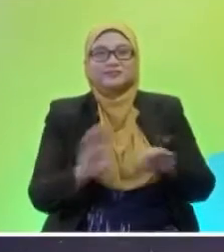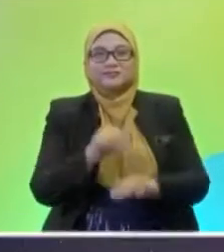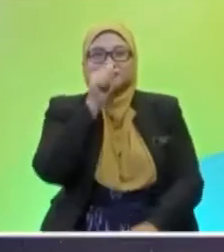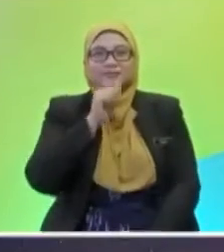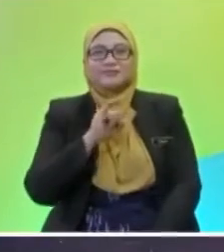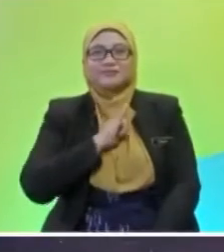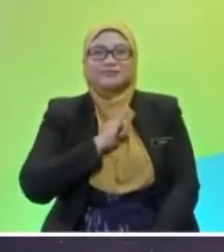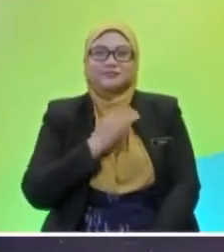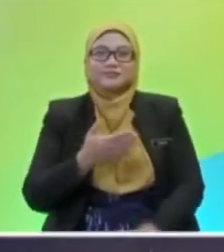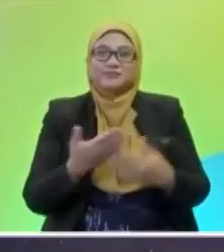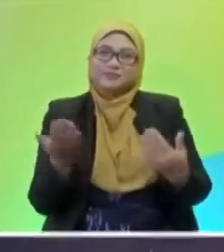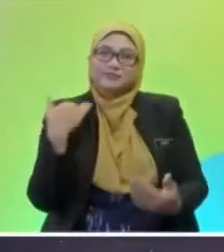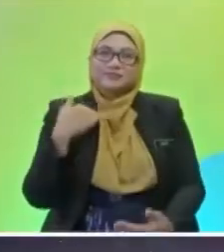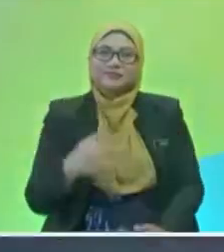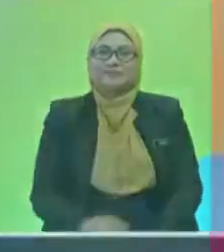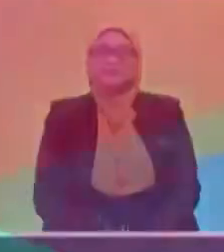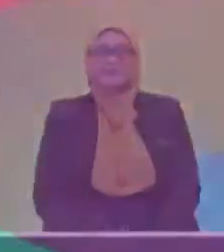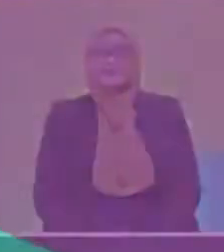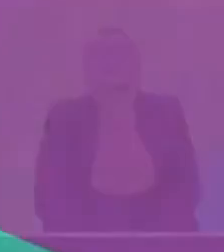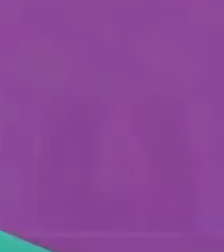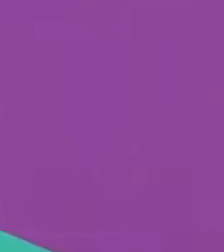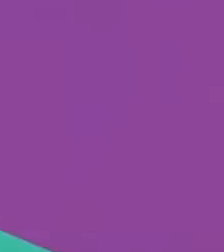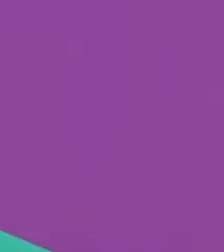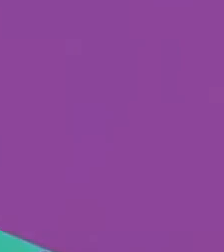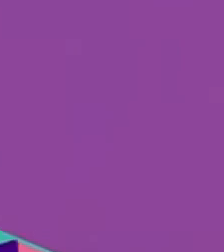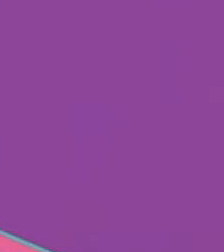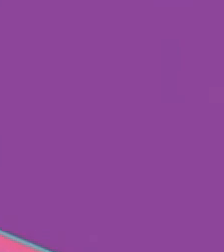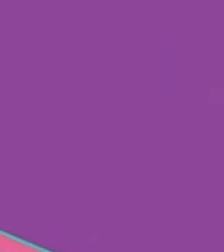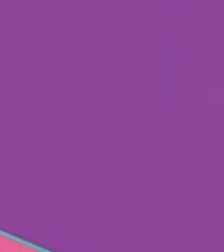Jom. Wah, okey.